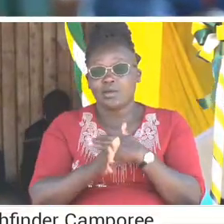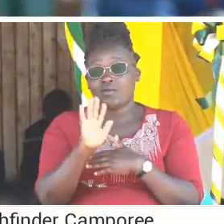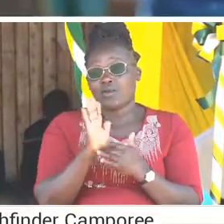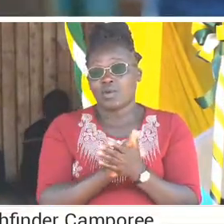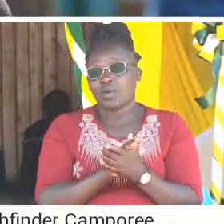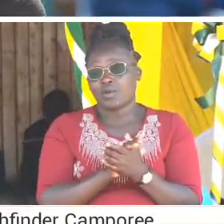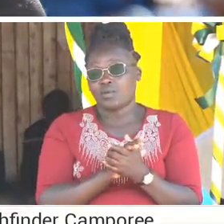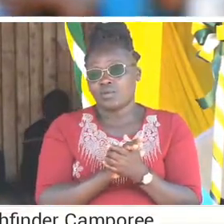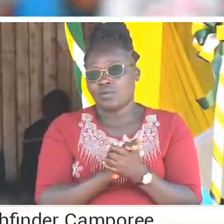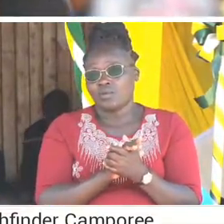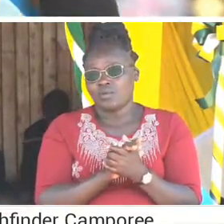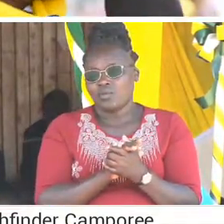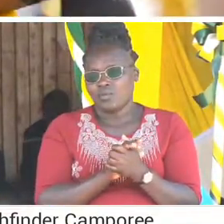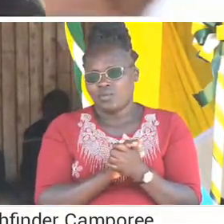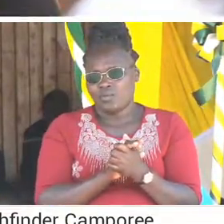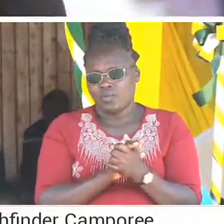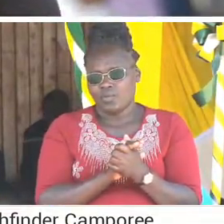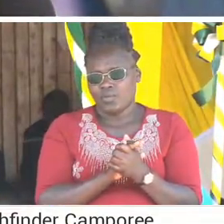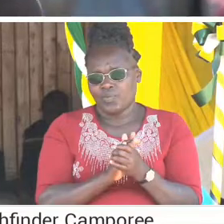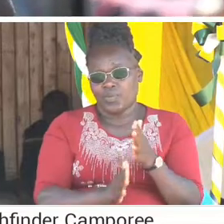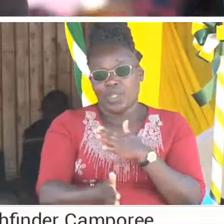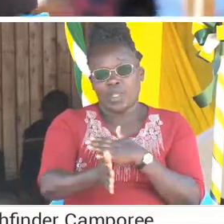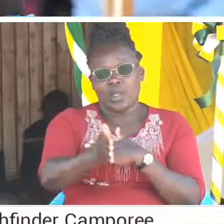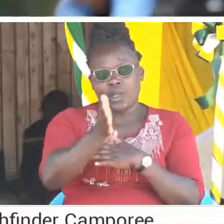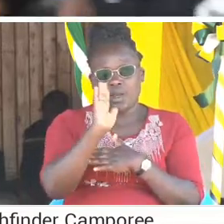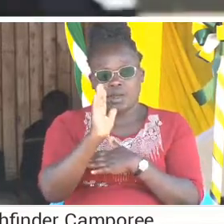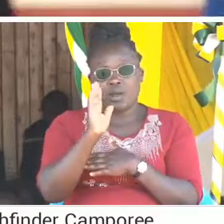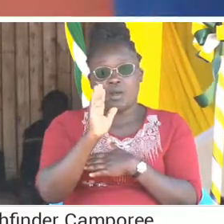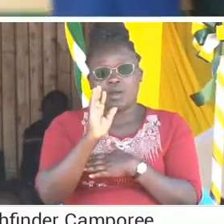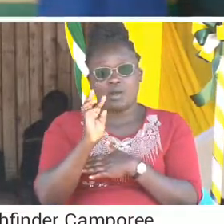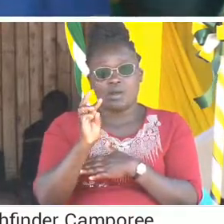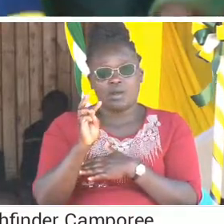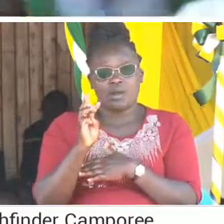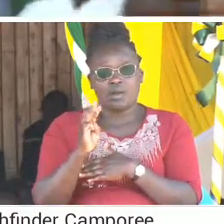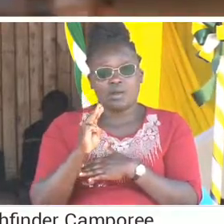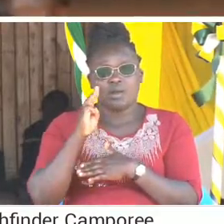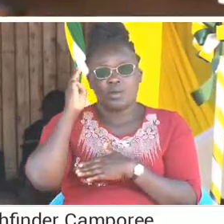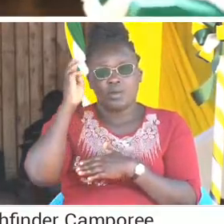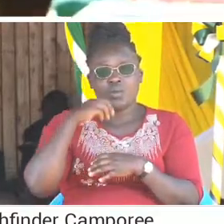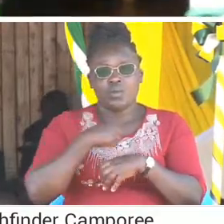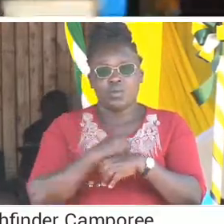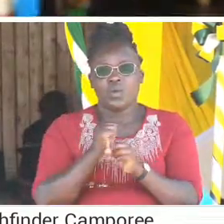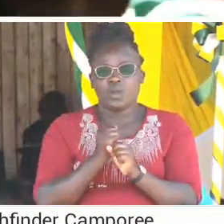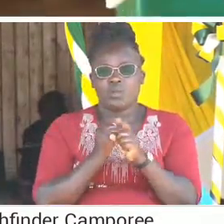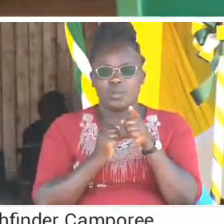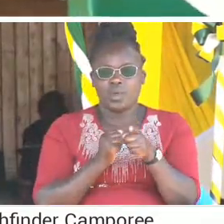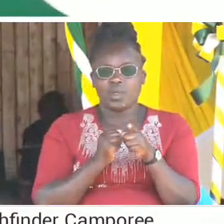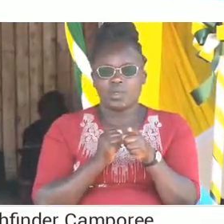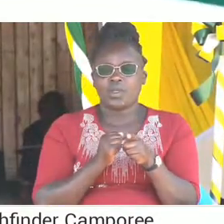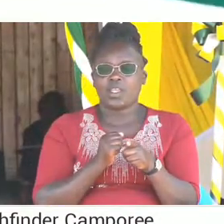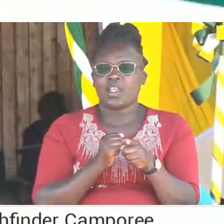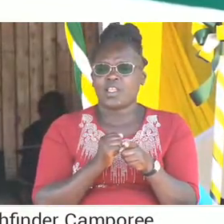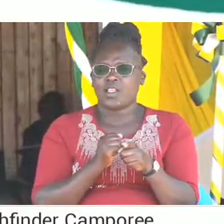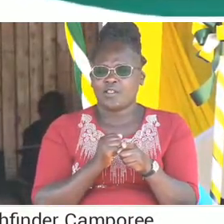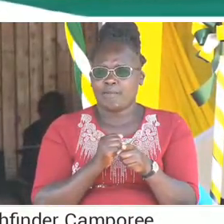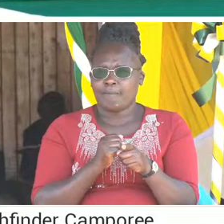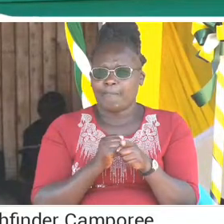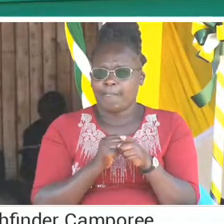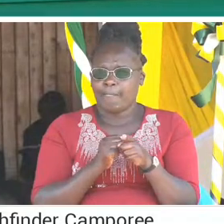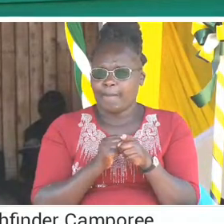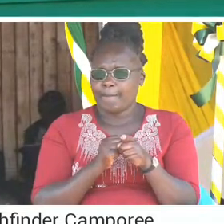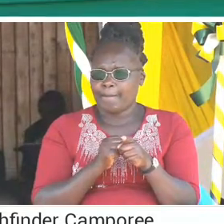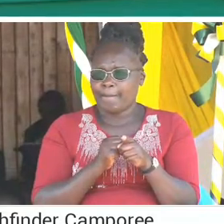atakuweka wewe taifa takatifu. Kama alivyokuapia. Kama ambavyo alikuapia. Unajua hiyo ni ahadi ya Bwana eh? Utakapo ahadi ya Bwana ni